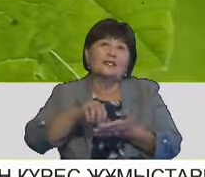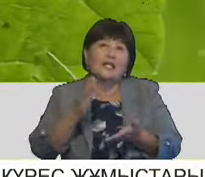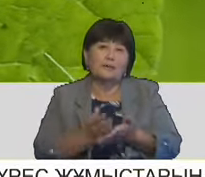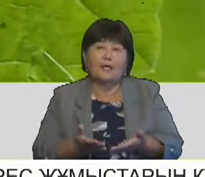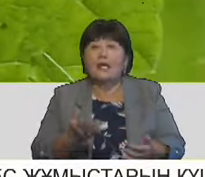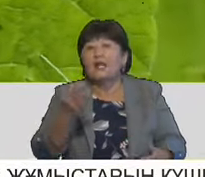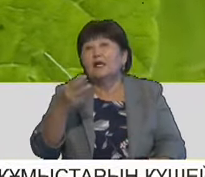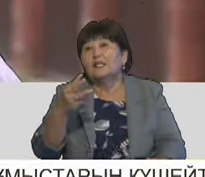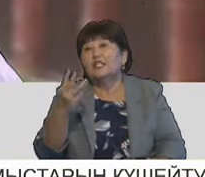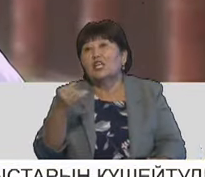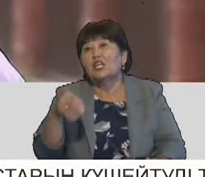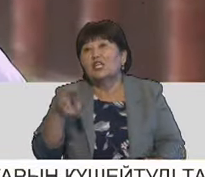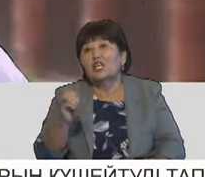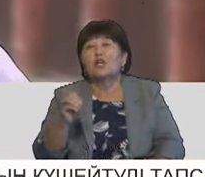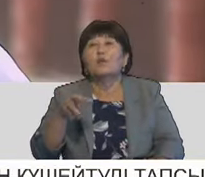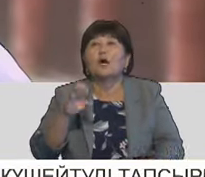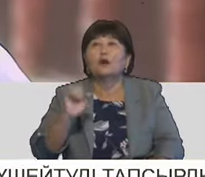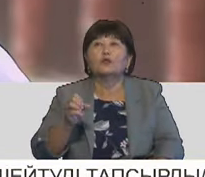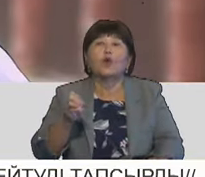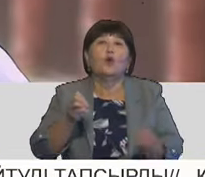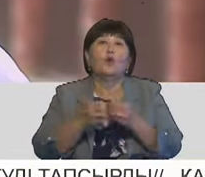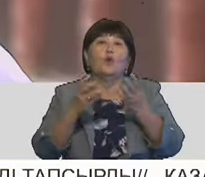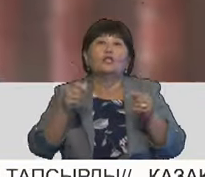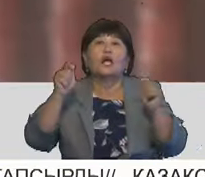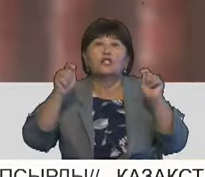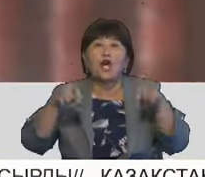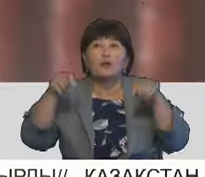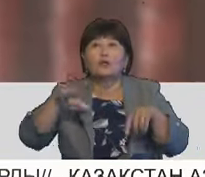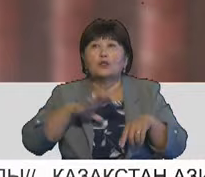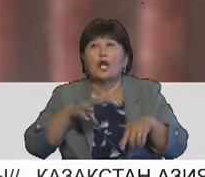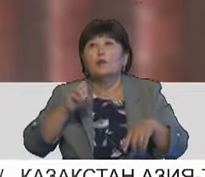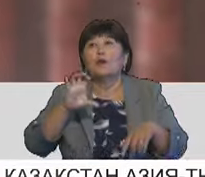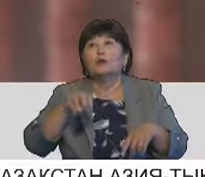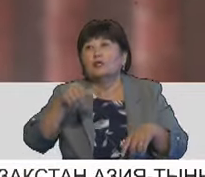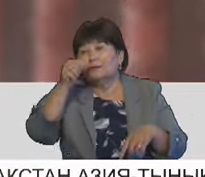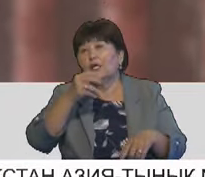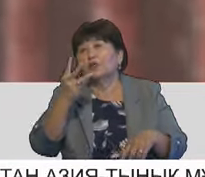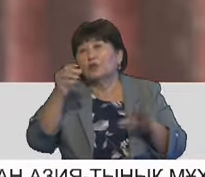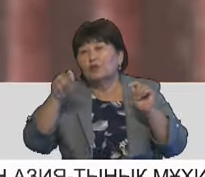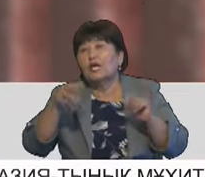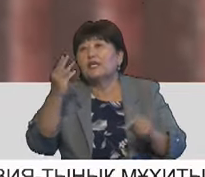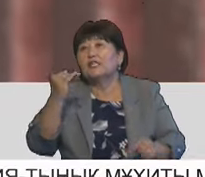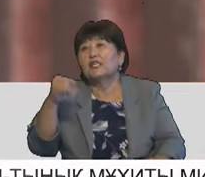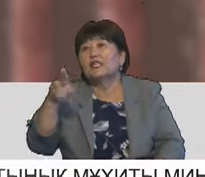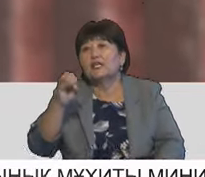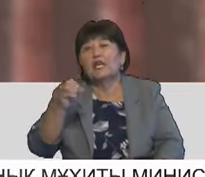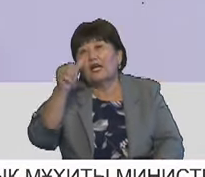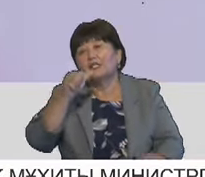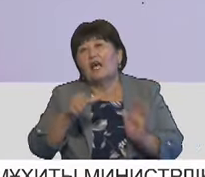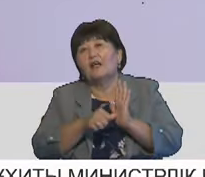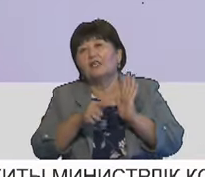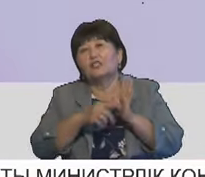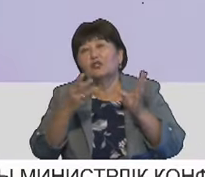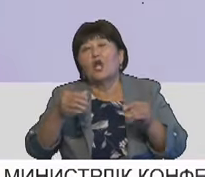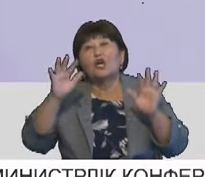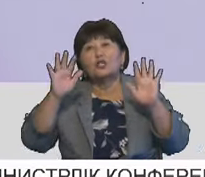шілде айларында 10 шақты күн жаңбыр жауды. Маусым айында 3 күн жауды, шілде айында 6-7 күн жауды.